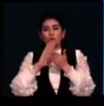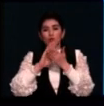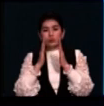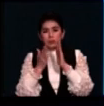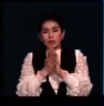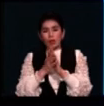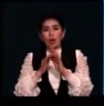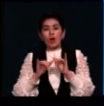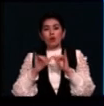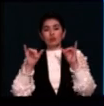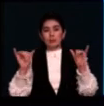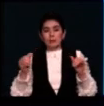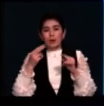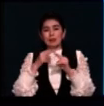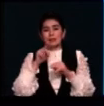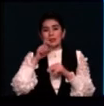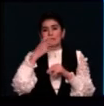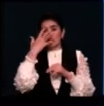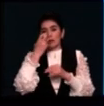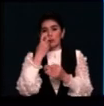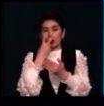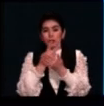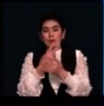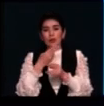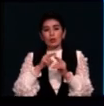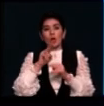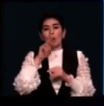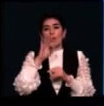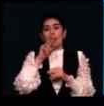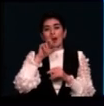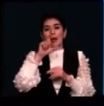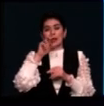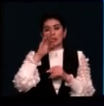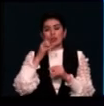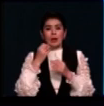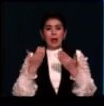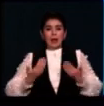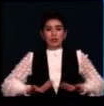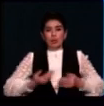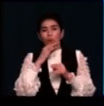xususiyatlari oshib boradi. Mana bu rasmda ko'rib turganingizlar polietilen hayotda ko'p